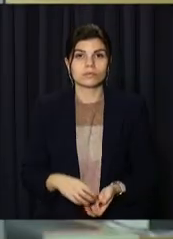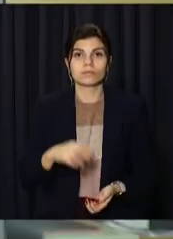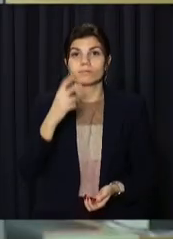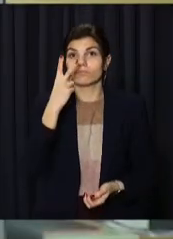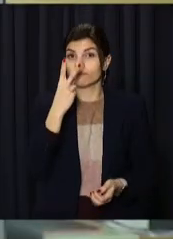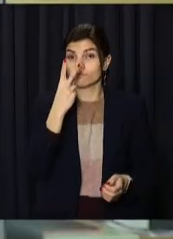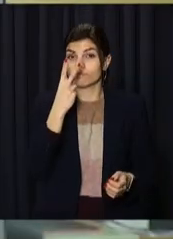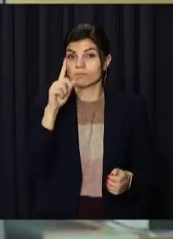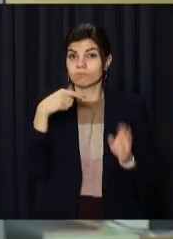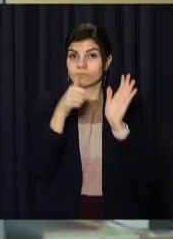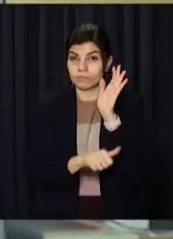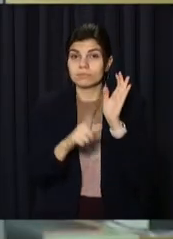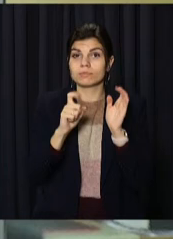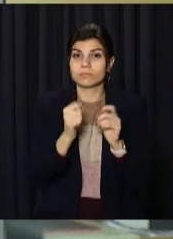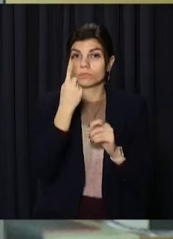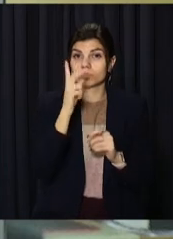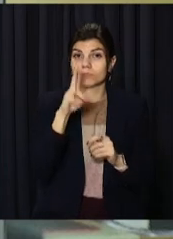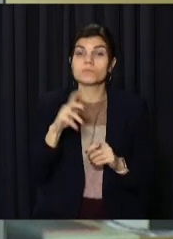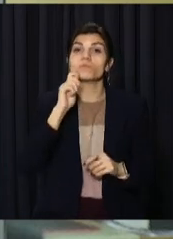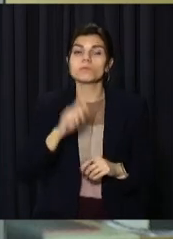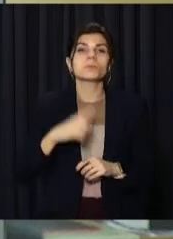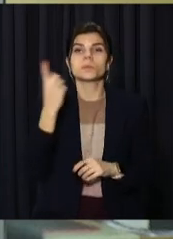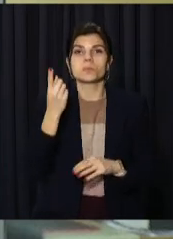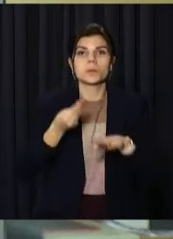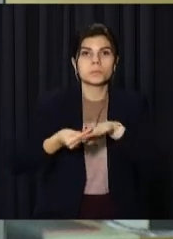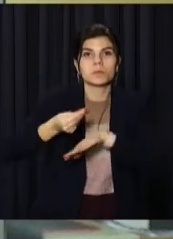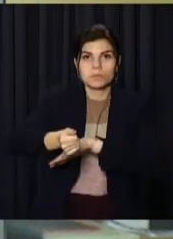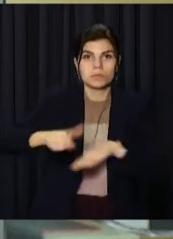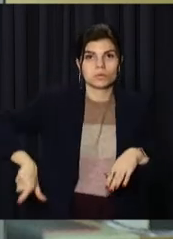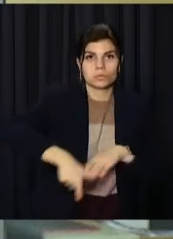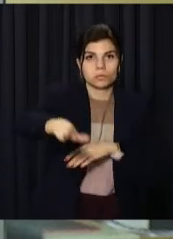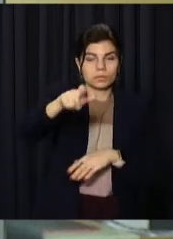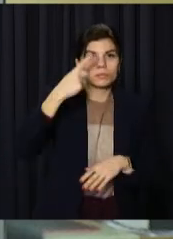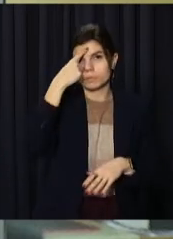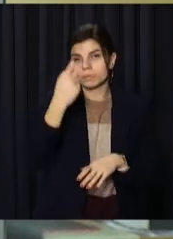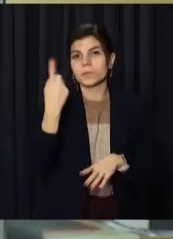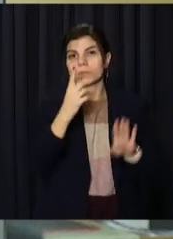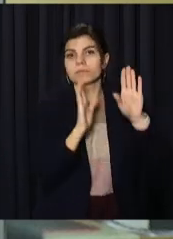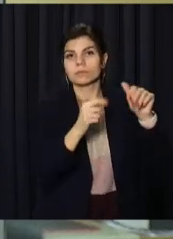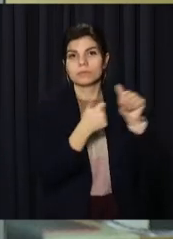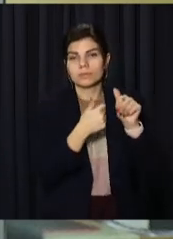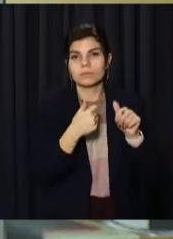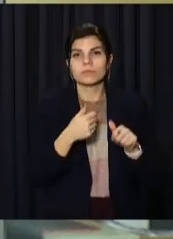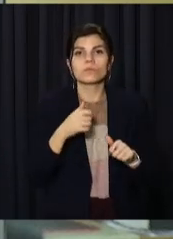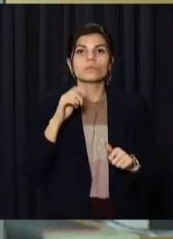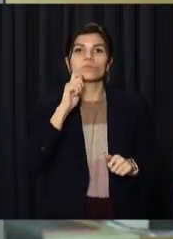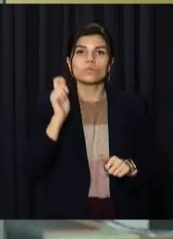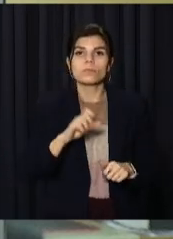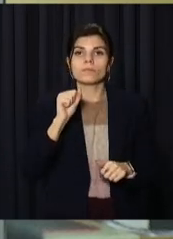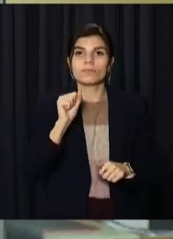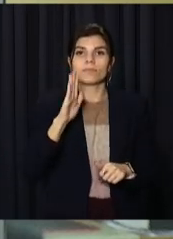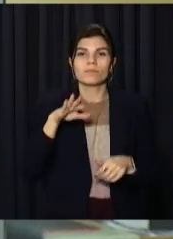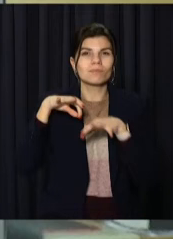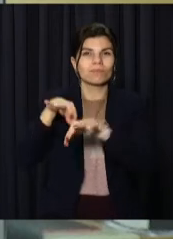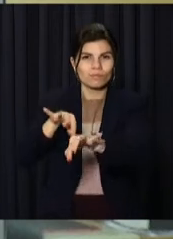$2.60 за кілометр. В Україні з'явиться перша платна дорога. Про це повідомив перший заступник голови «Укравтодору» Андрій